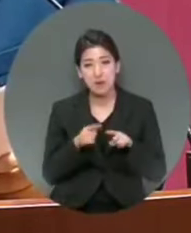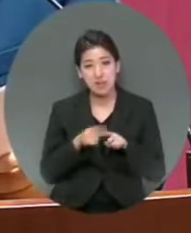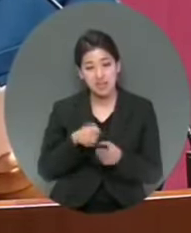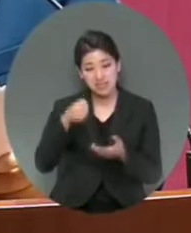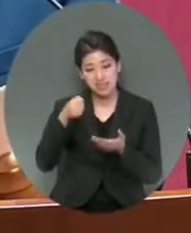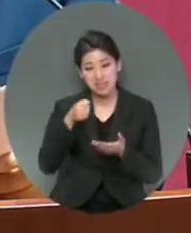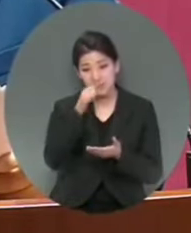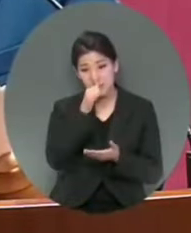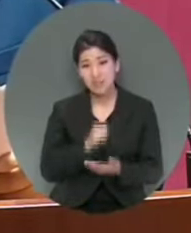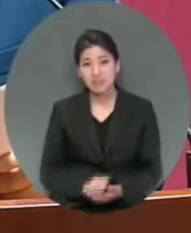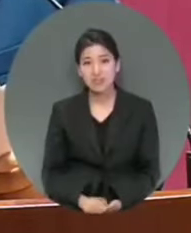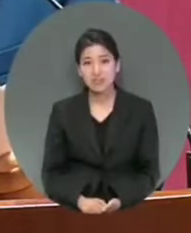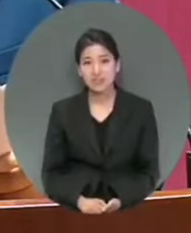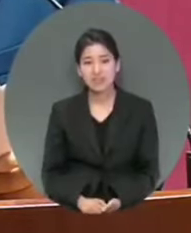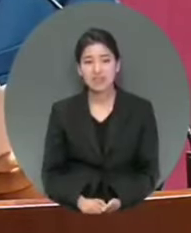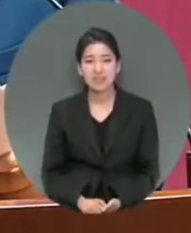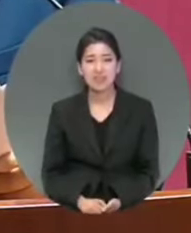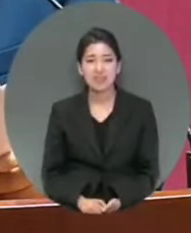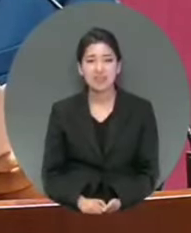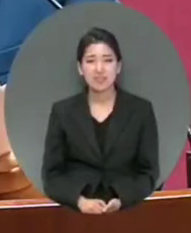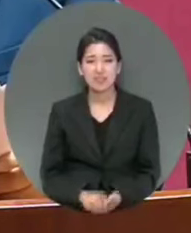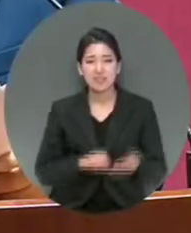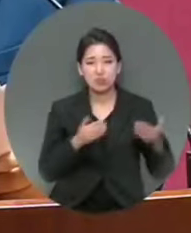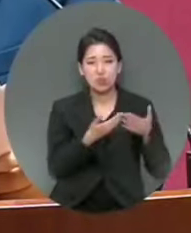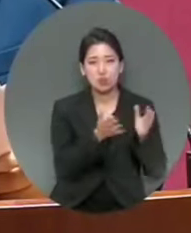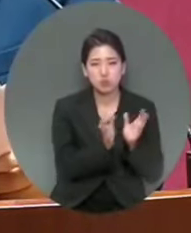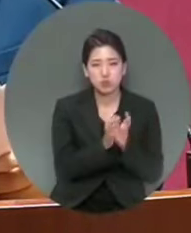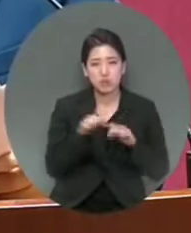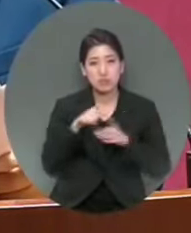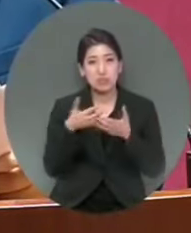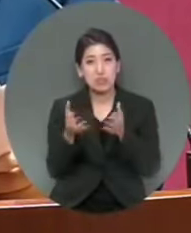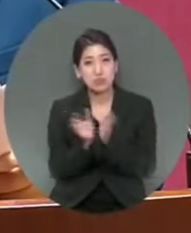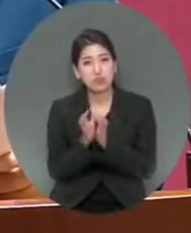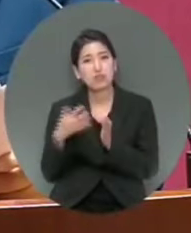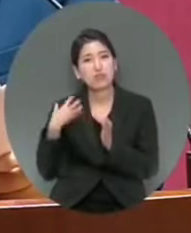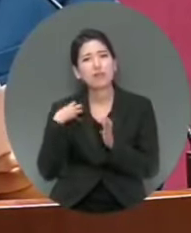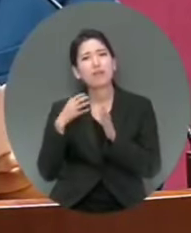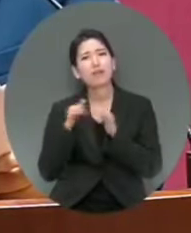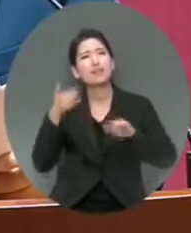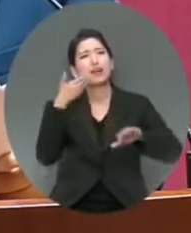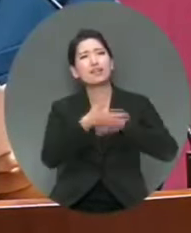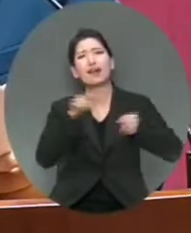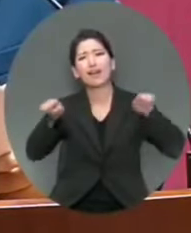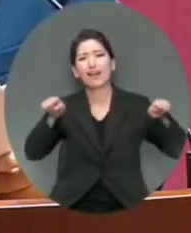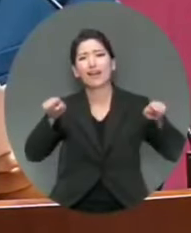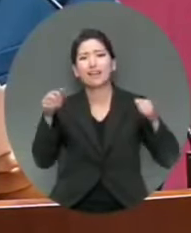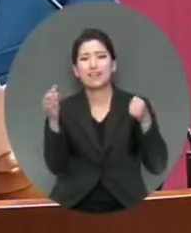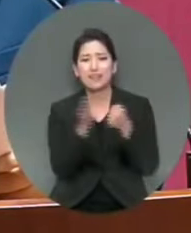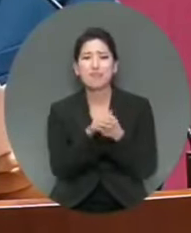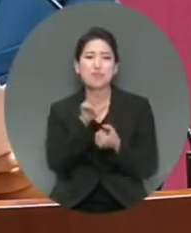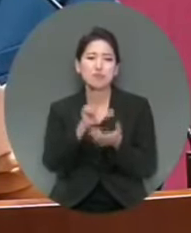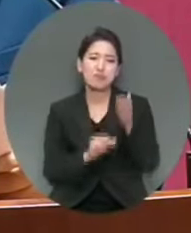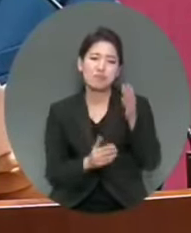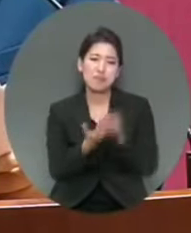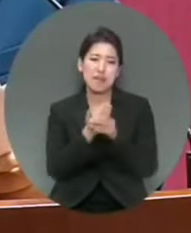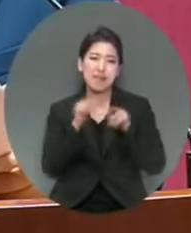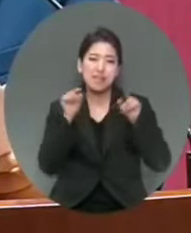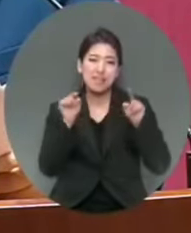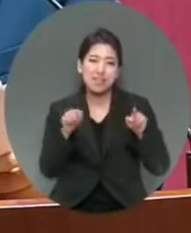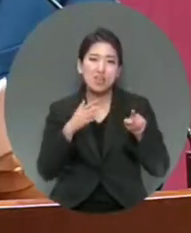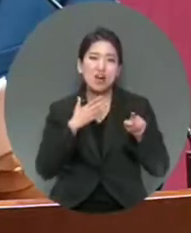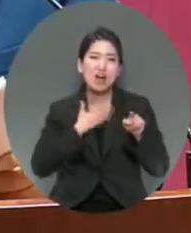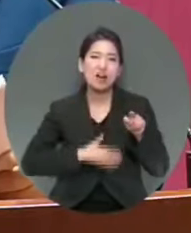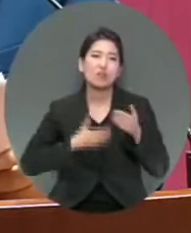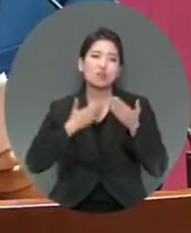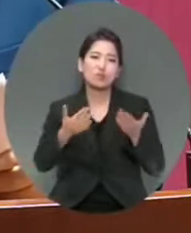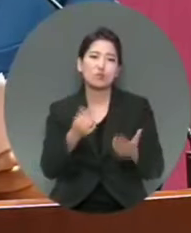있지 않습니까? 기금별로 고용노동부랑 기재부에서 담당하시는 분이 다르기 때문에 생긴 문제예요. 그것을 제가 알려드리려고 동그라미